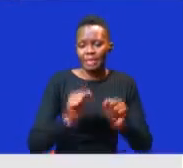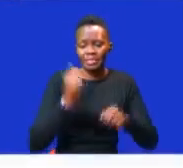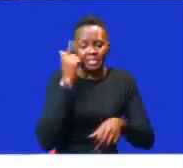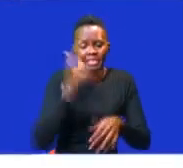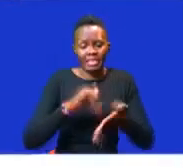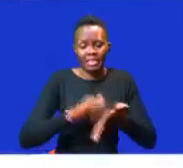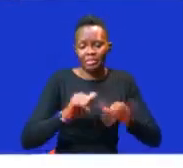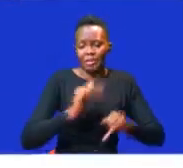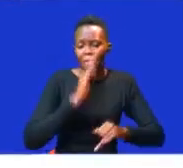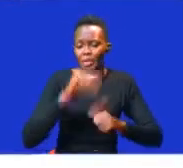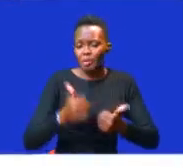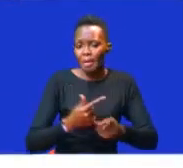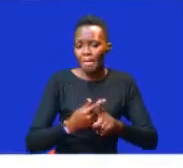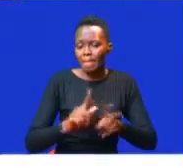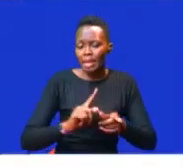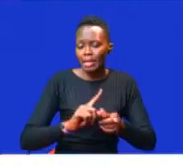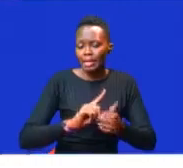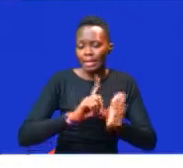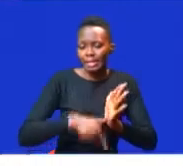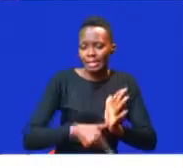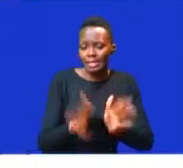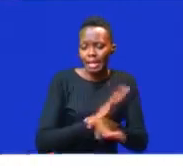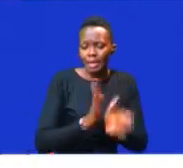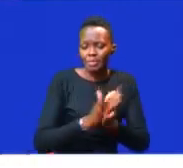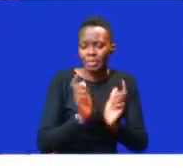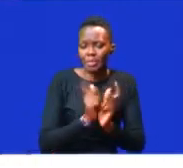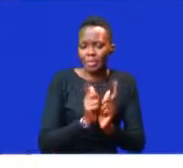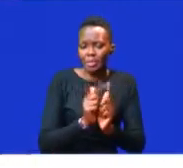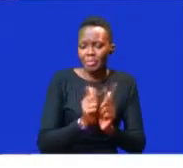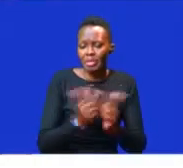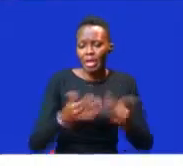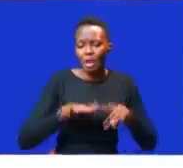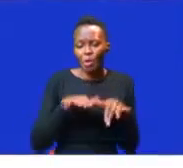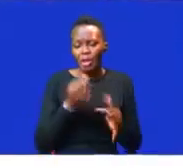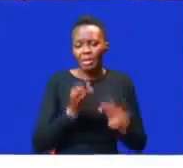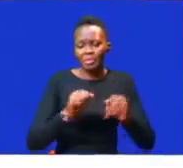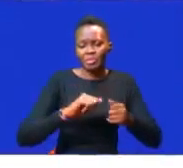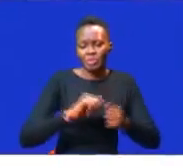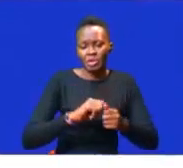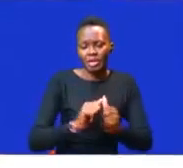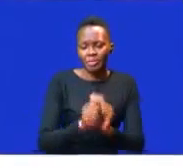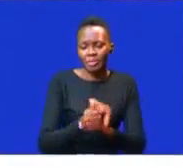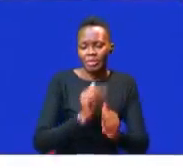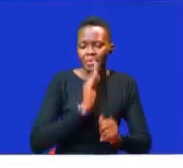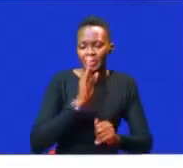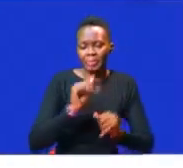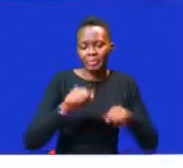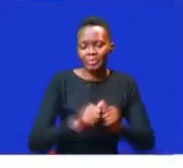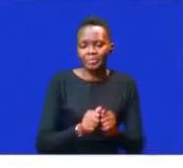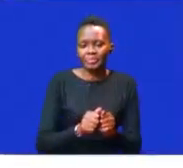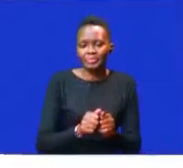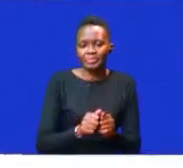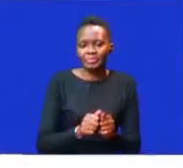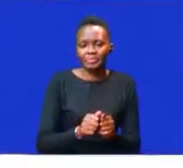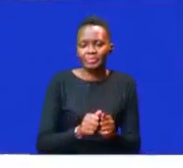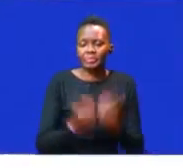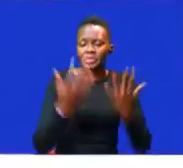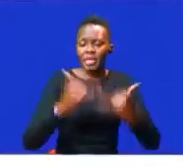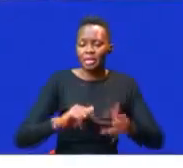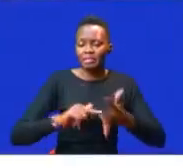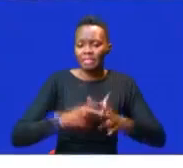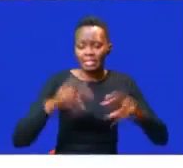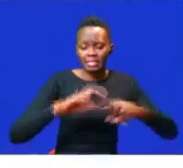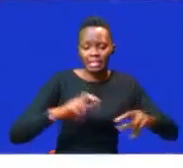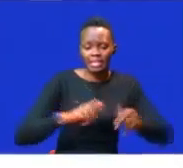lakini angenu birem tunariga kenda chie tokna nene endi gulo wa. Kakore kore mandiko kamele pinyma u, miguri tatieno chaku warma